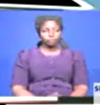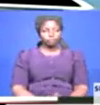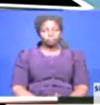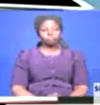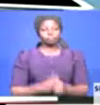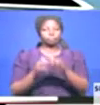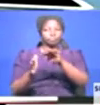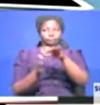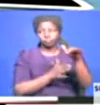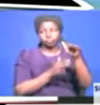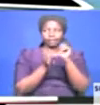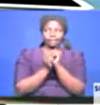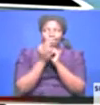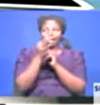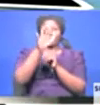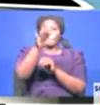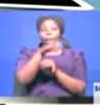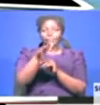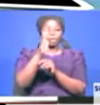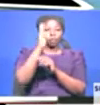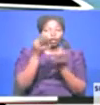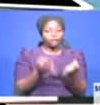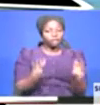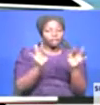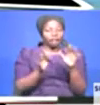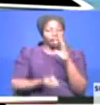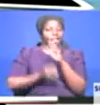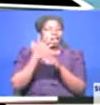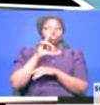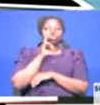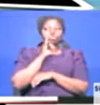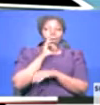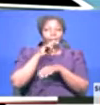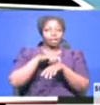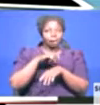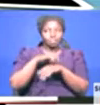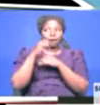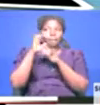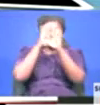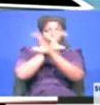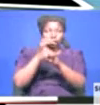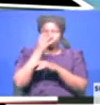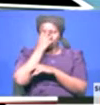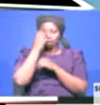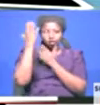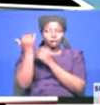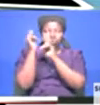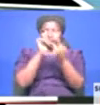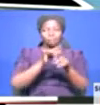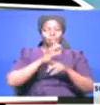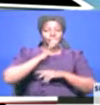Bunge la kumi na tatu litafunguliwa rasmi hapo kesho, huku Rais William Ruto akitarajiwa kuhutubia kikao cha kwanza cha mabunge yote